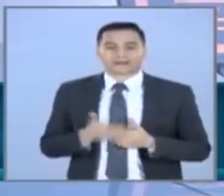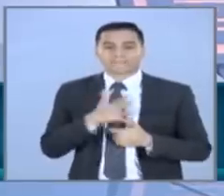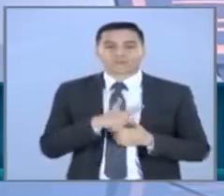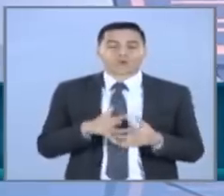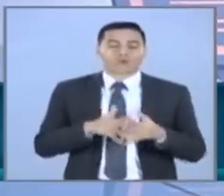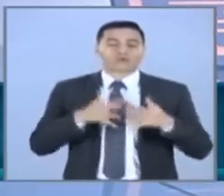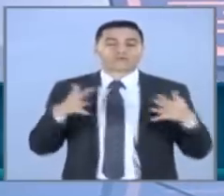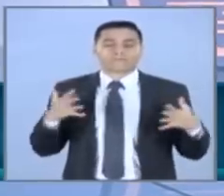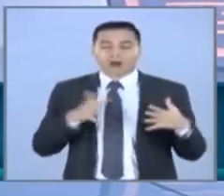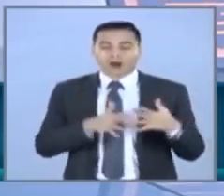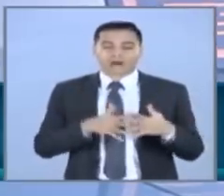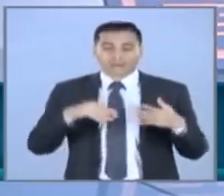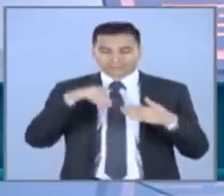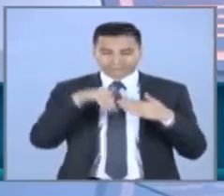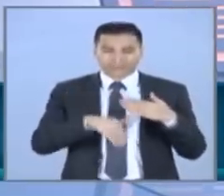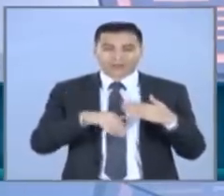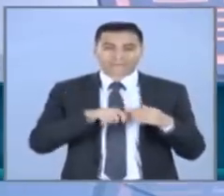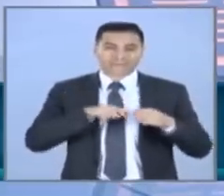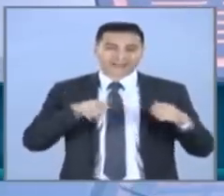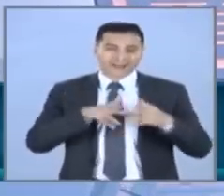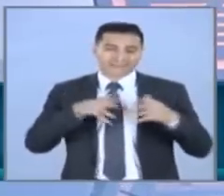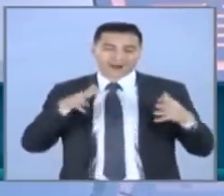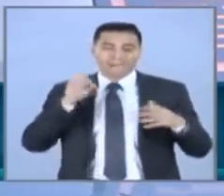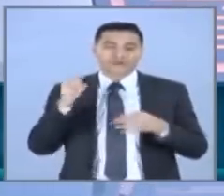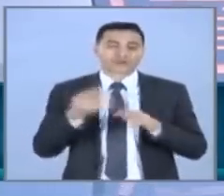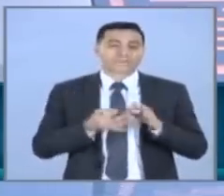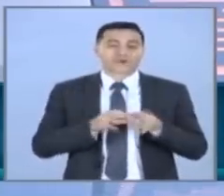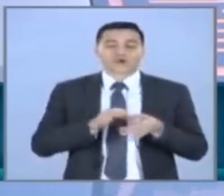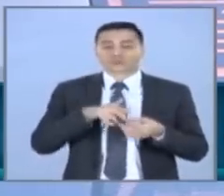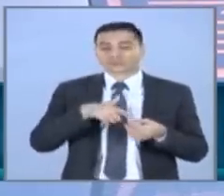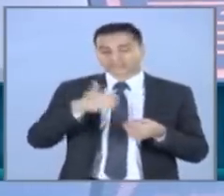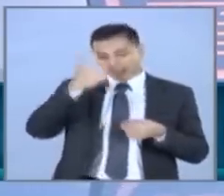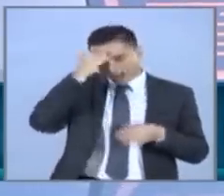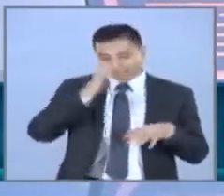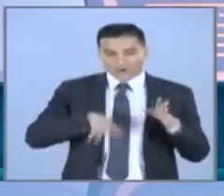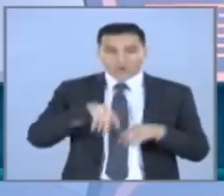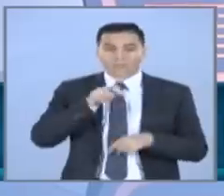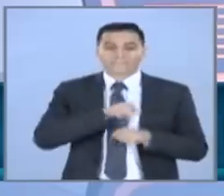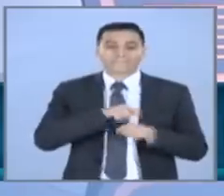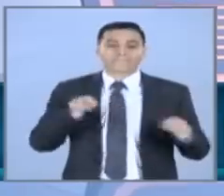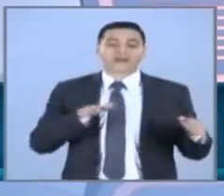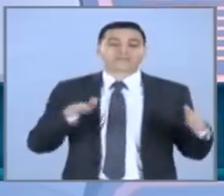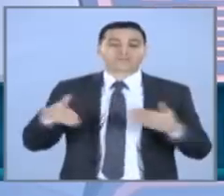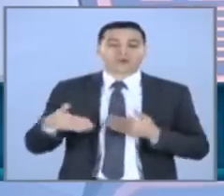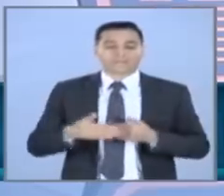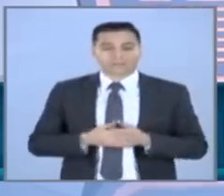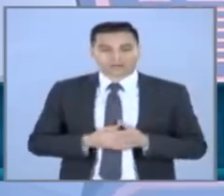المحيط ده مساحته 14 مليون و60 ألف كيلومتر مربع.